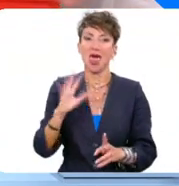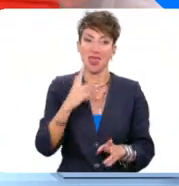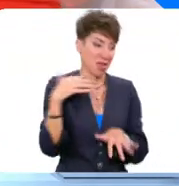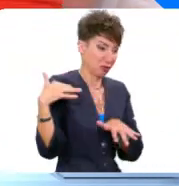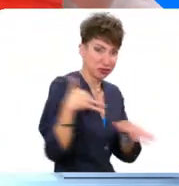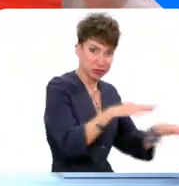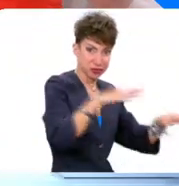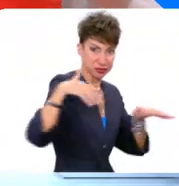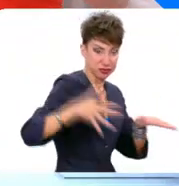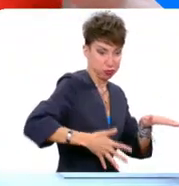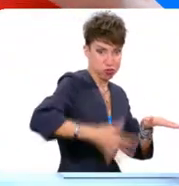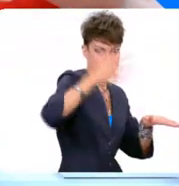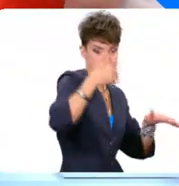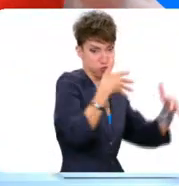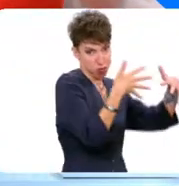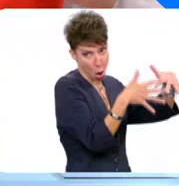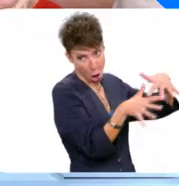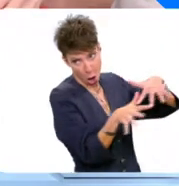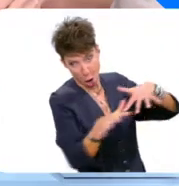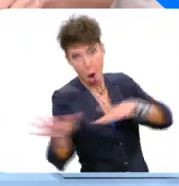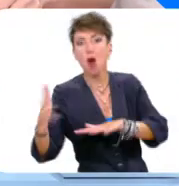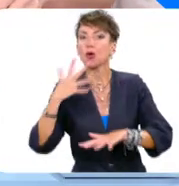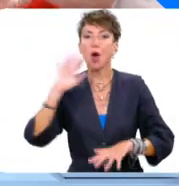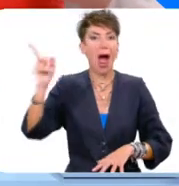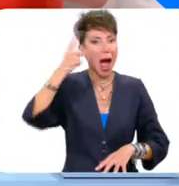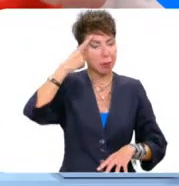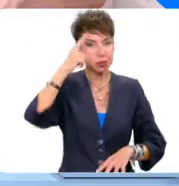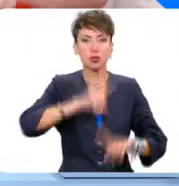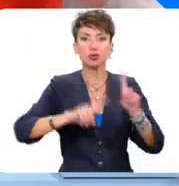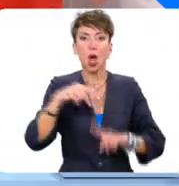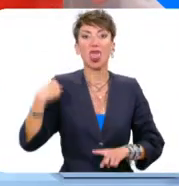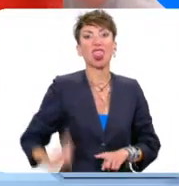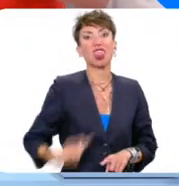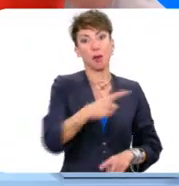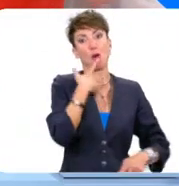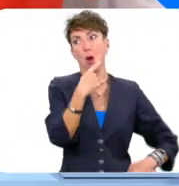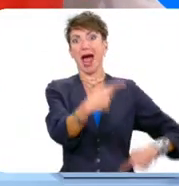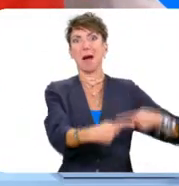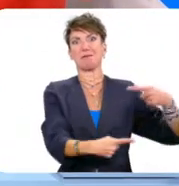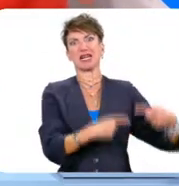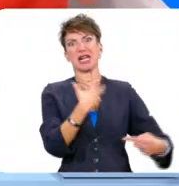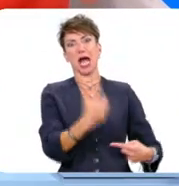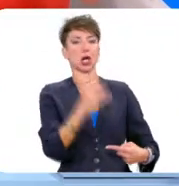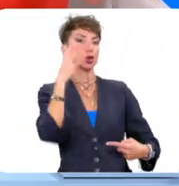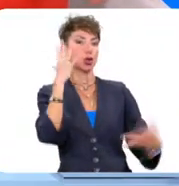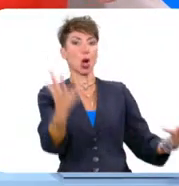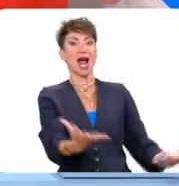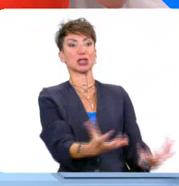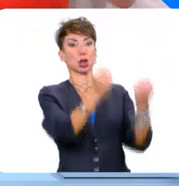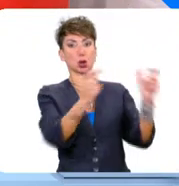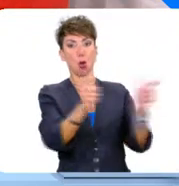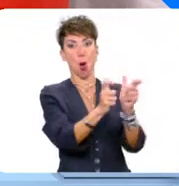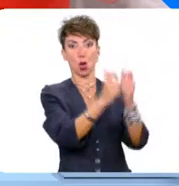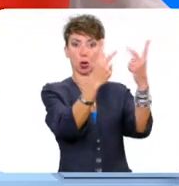εσείς με πρωτοβουλία του δημάρχου του κυρίου σακελλαρίου για να σωθεί ο κοσκινάς βεβαίως